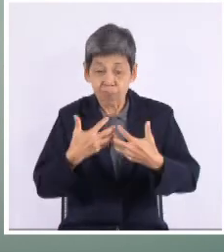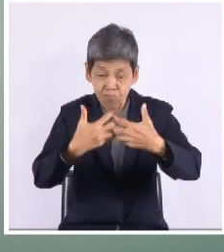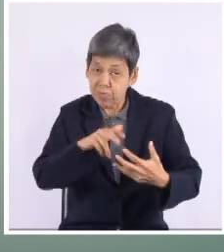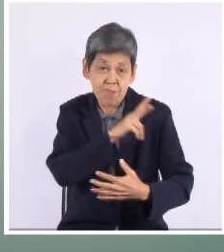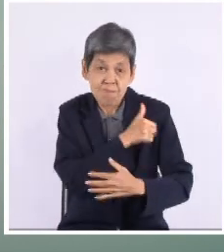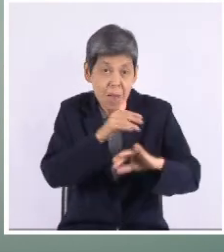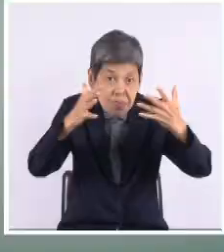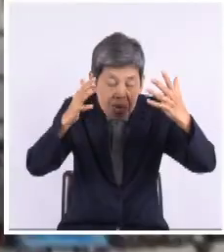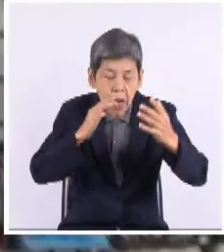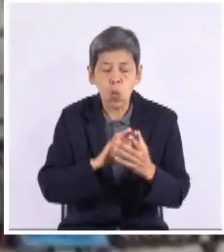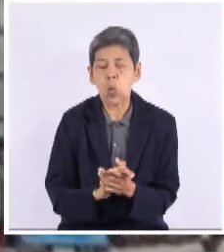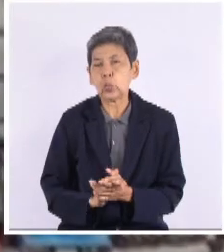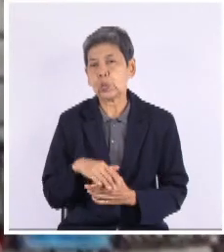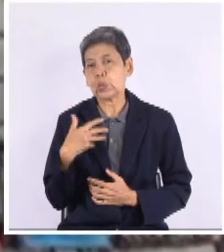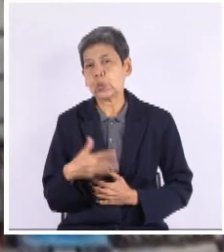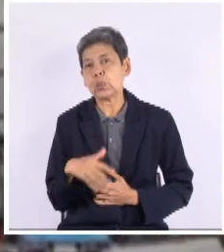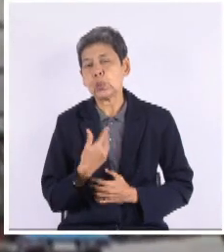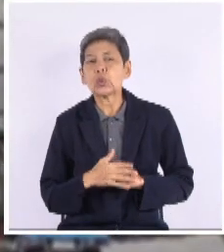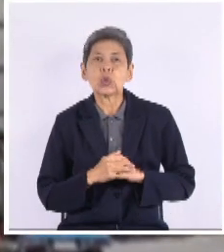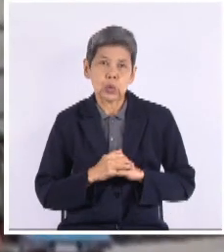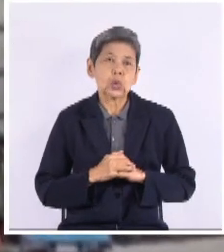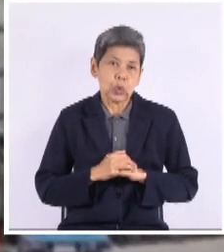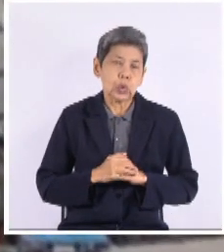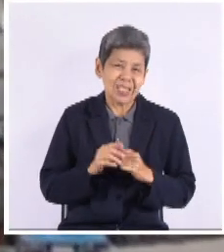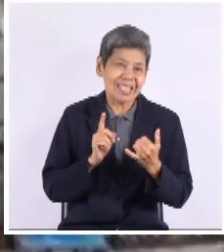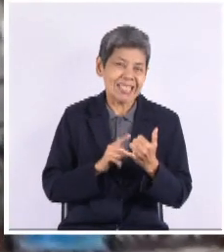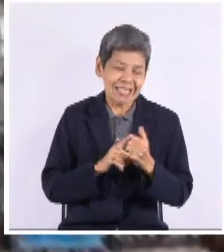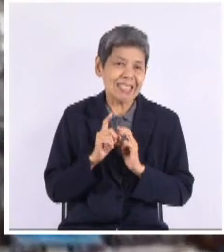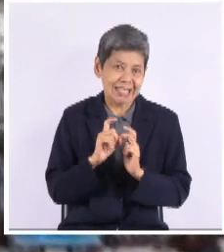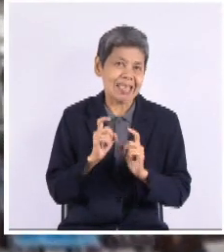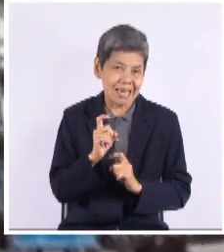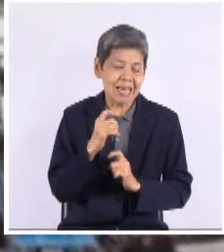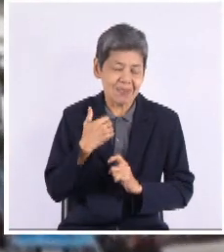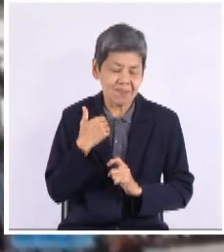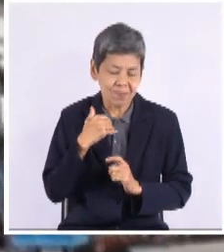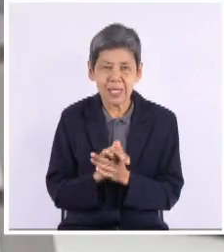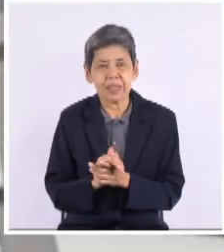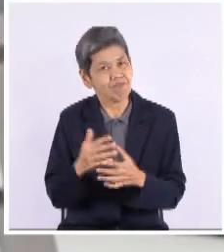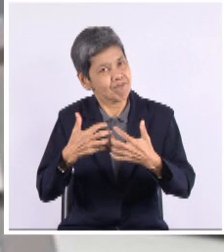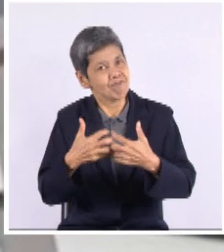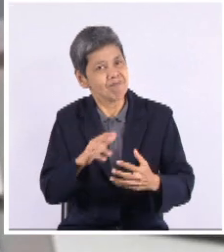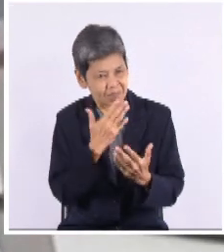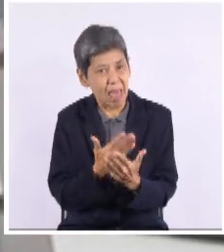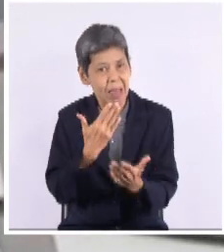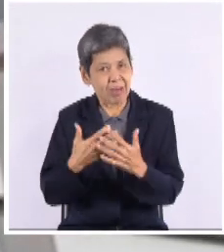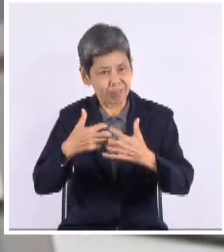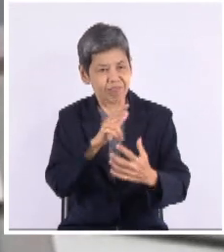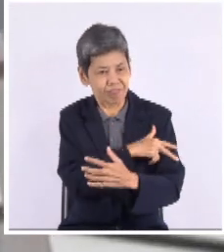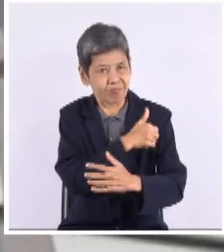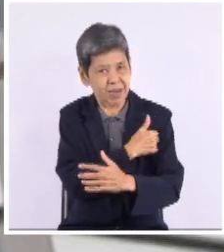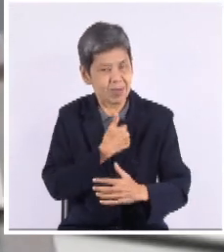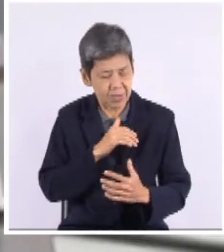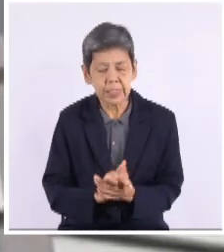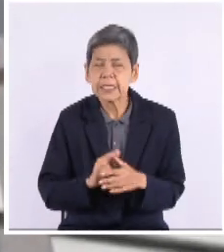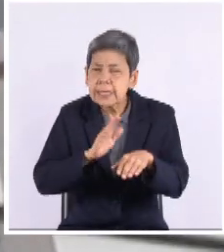เนี่ยะมันไม่พร้อมไม่ทันสมัยก็อาจจะทำให้อันตรายในภายหลังเครื่องมือเหล่านี้ก็มีราคาแพงด้วยเพราะฉะนั้นเนี่ย